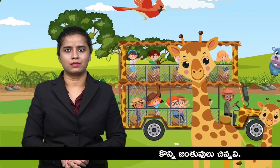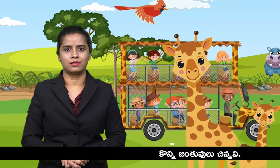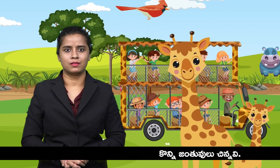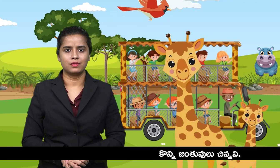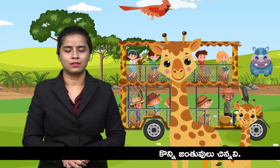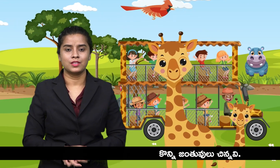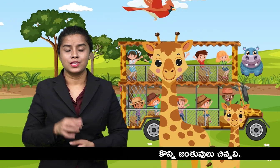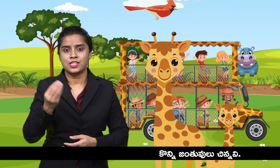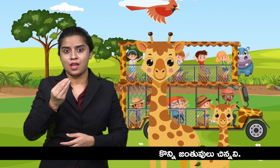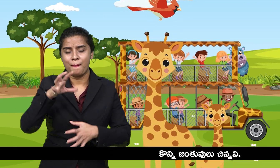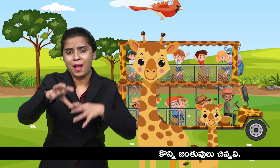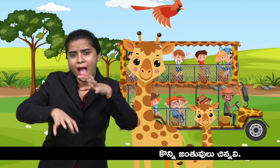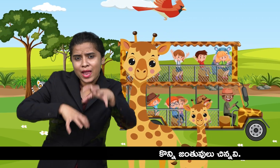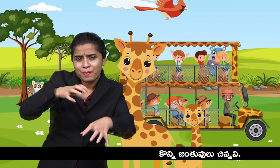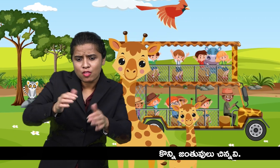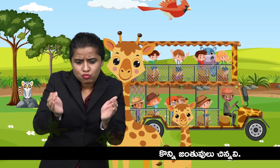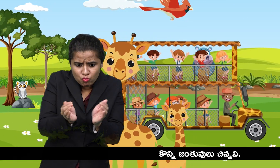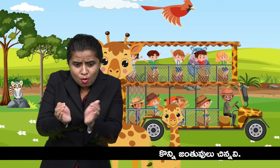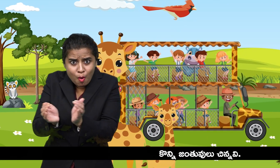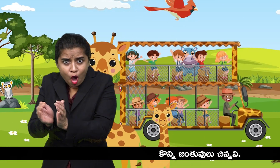కొన్ని జంతువులు చిన్నవి.